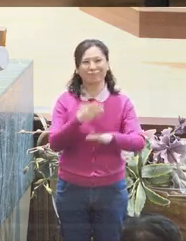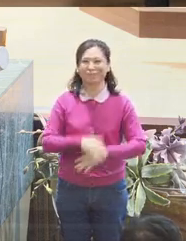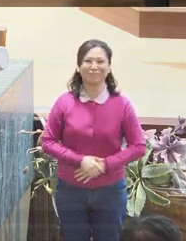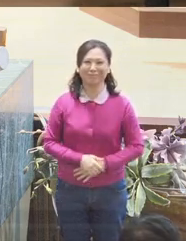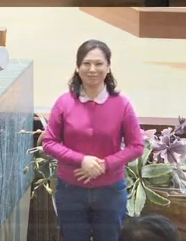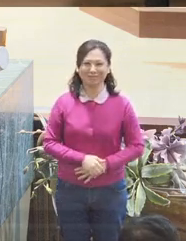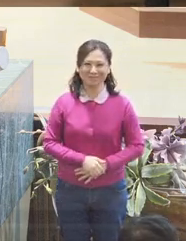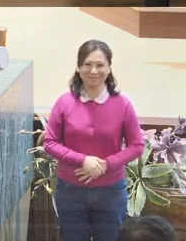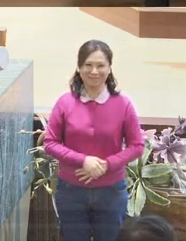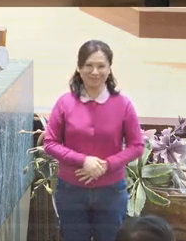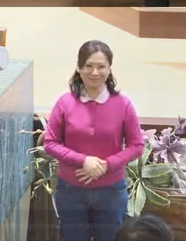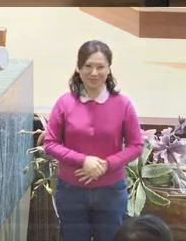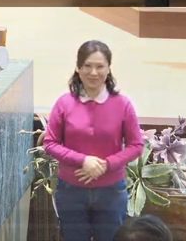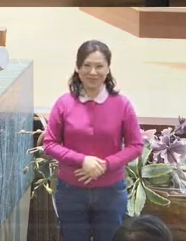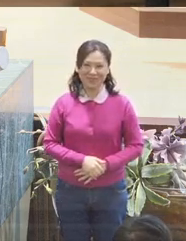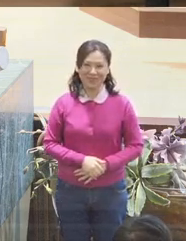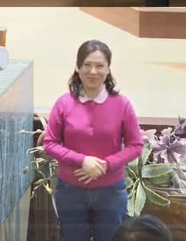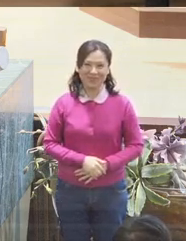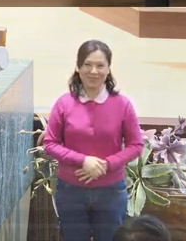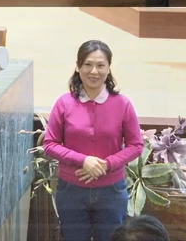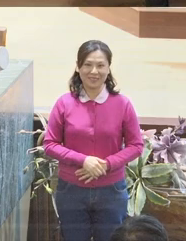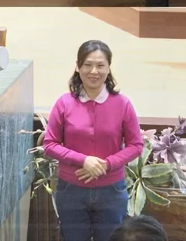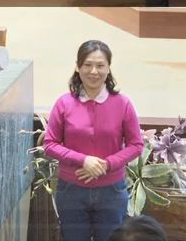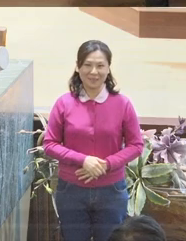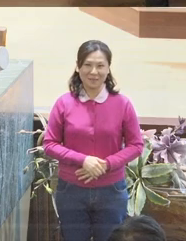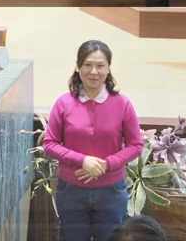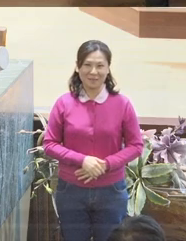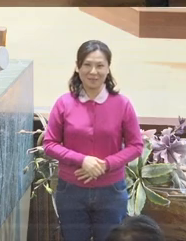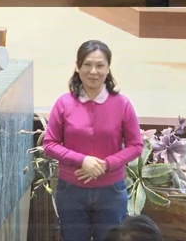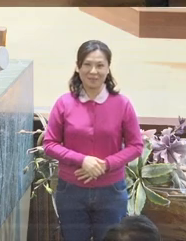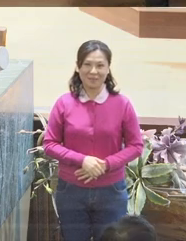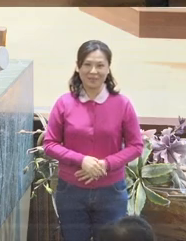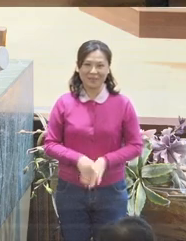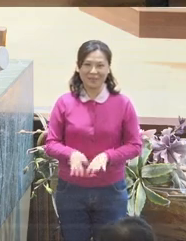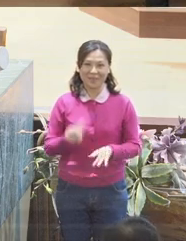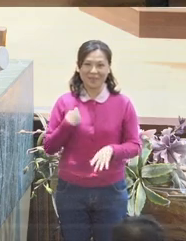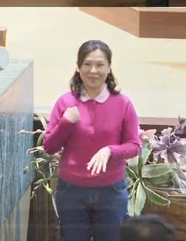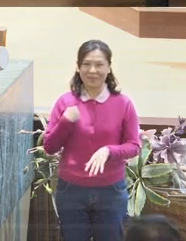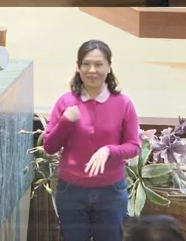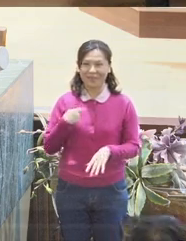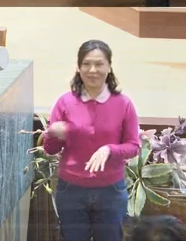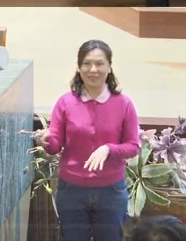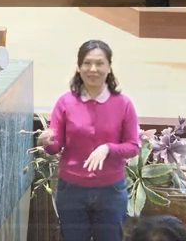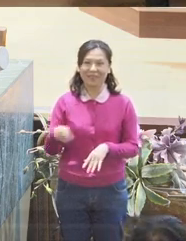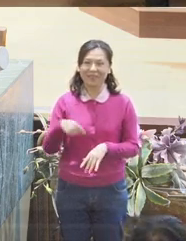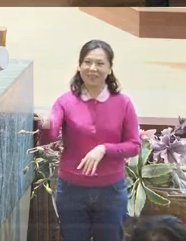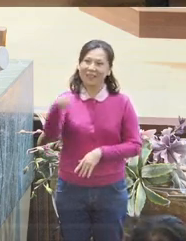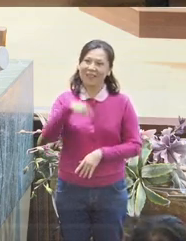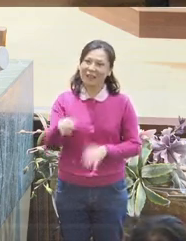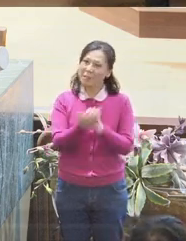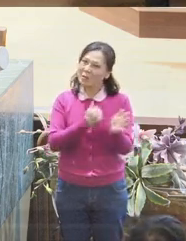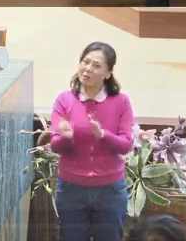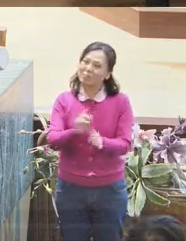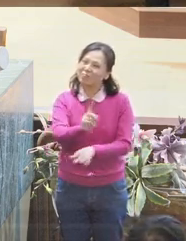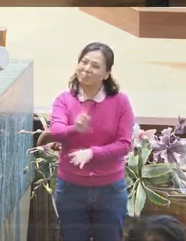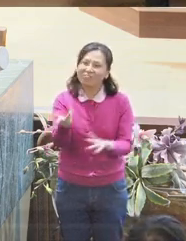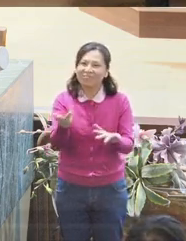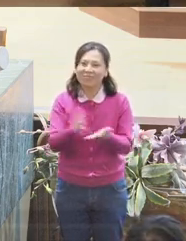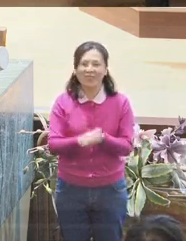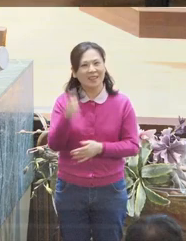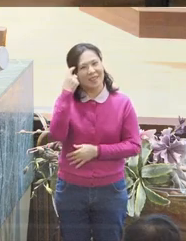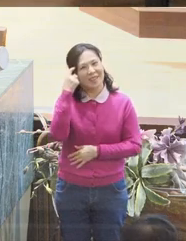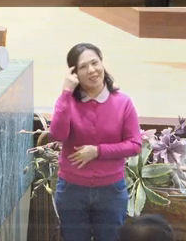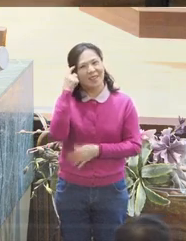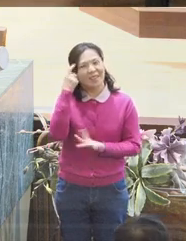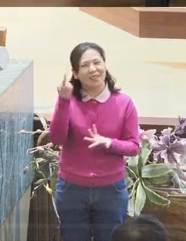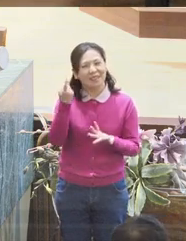以我你看还自带翻译，非常棒哈。那所以我跟口译说，他们也不需要准备什么想法